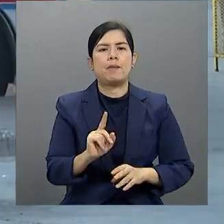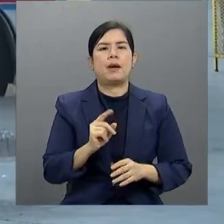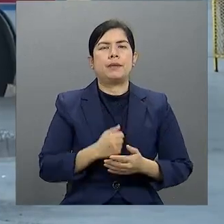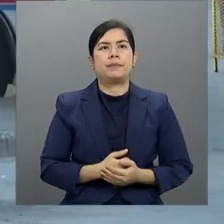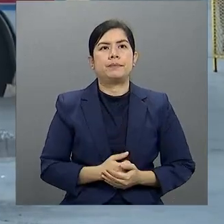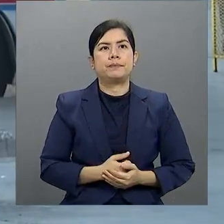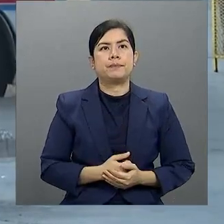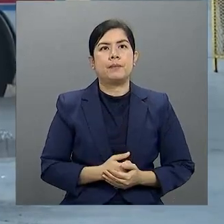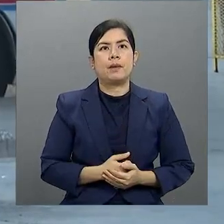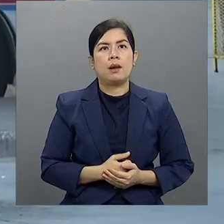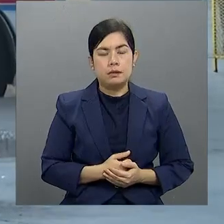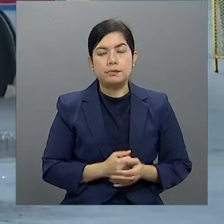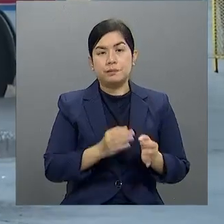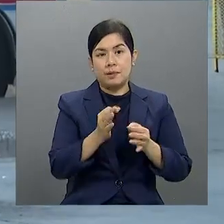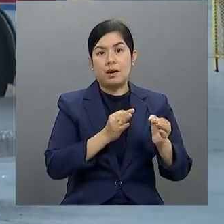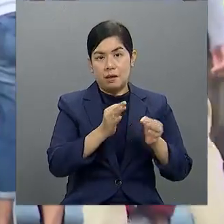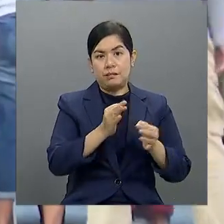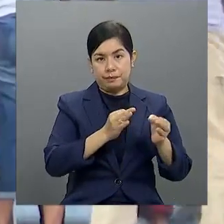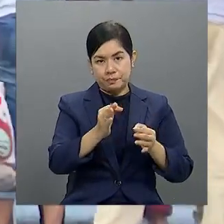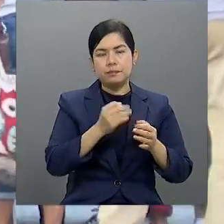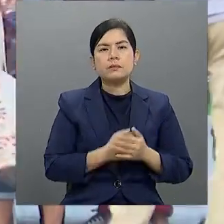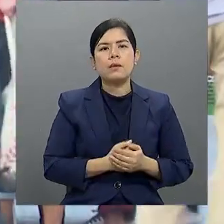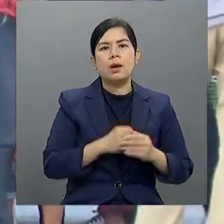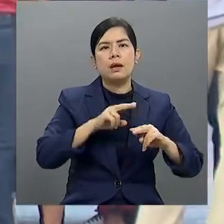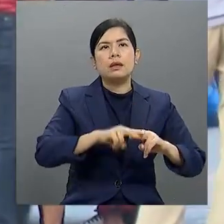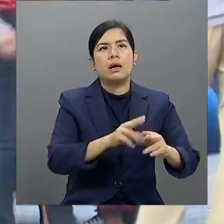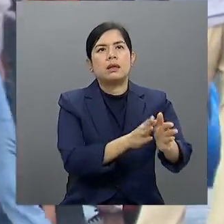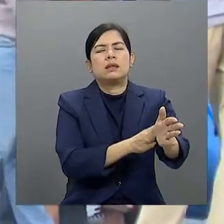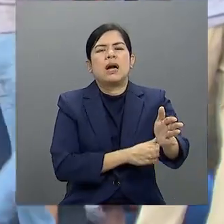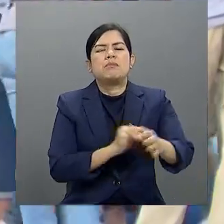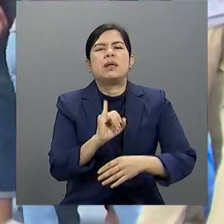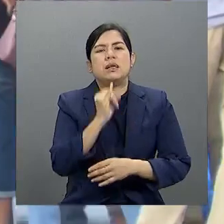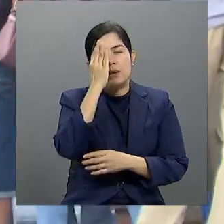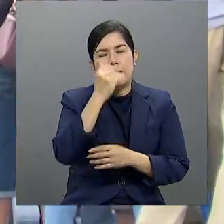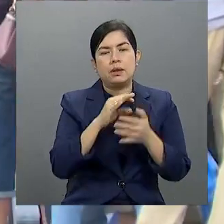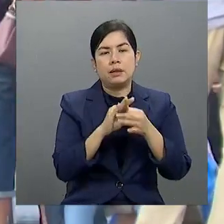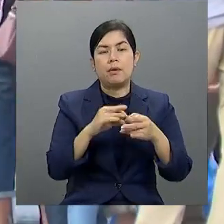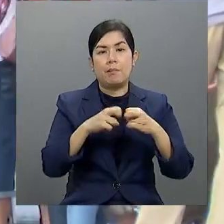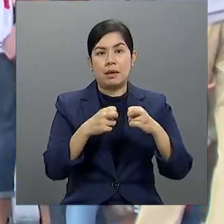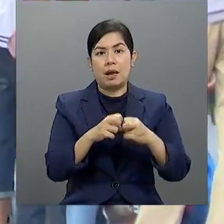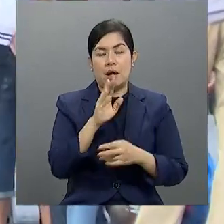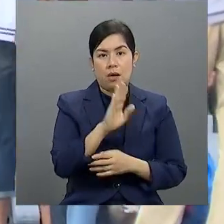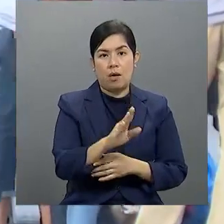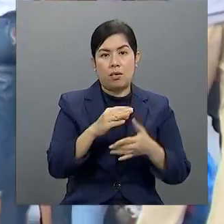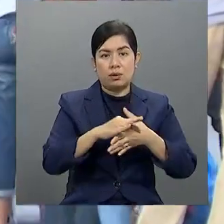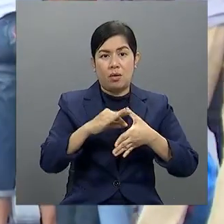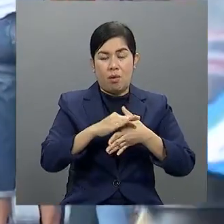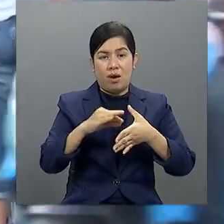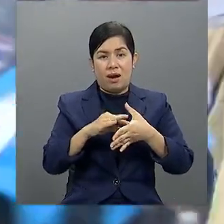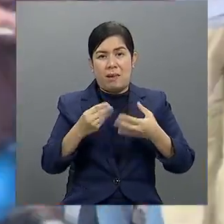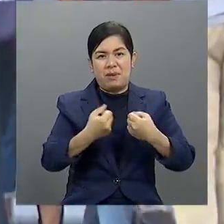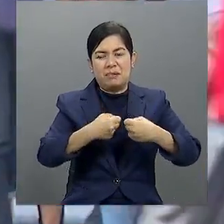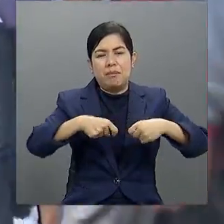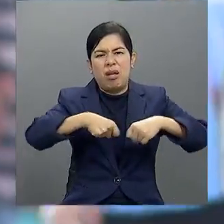ริ่นกันว่าทำไมถึงนั่งนานๆแล้วไม่ดีนะคะนอกจากเรื่องภาวะกล้ามเนื้อตึงตัวไมโอฟาเชียลเพนที่กล่าวมาแล้วเนี่ยก็ทำให้เกิดภาวะ